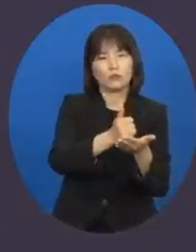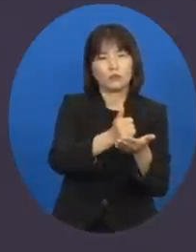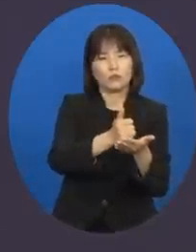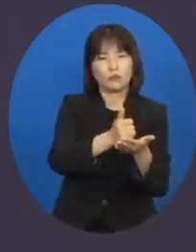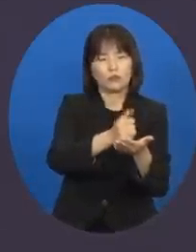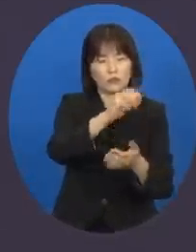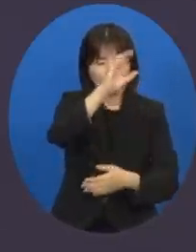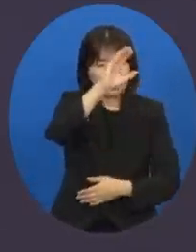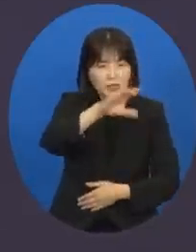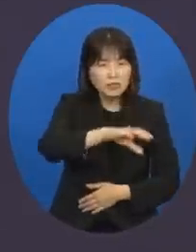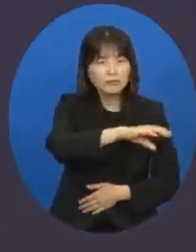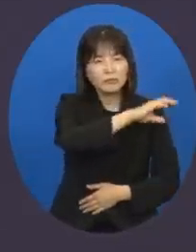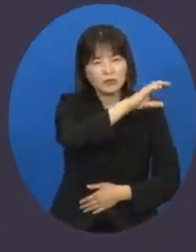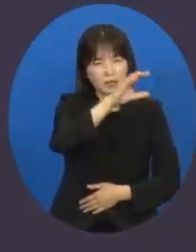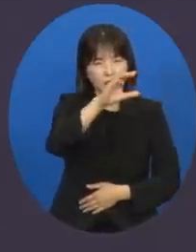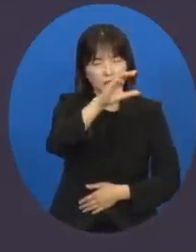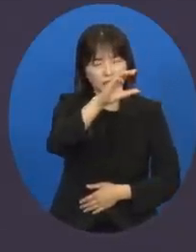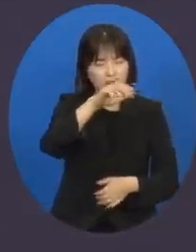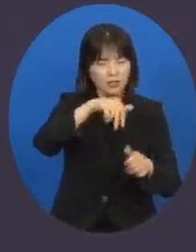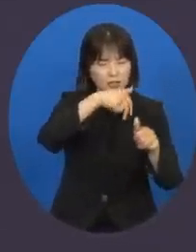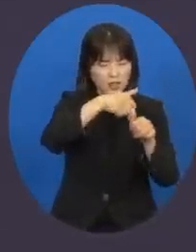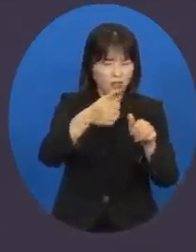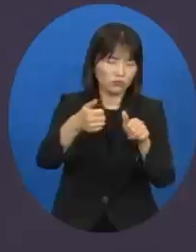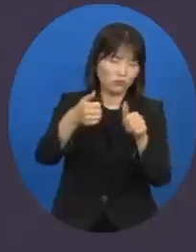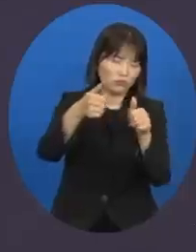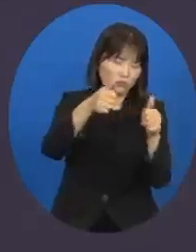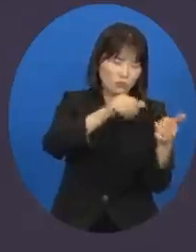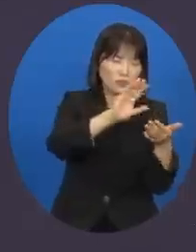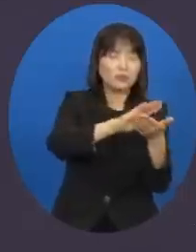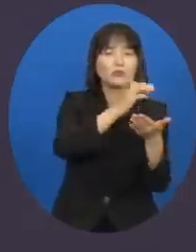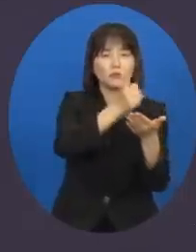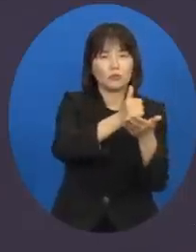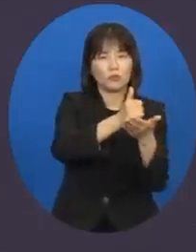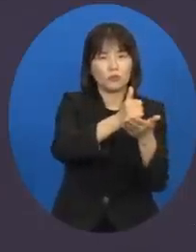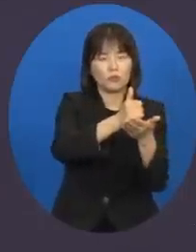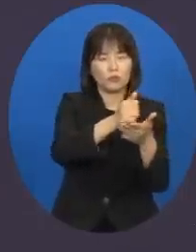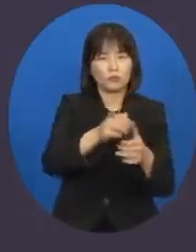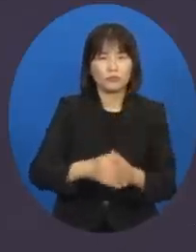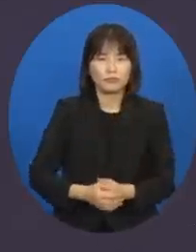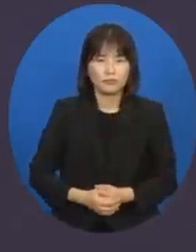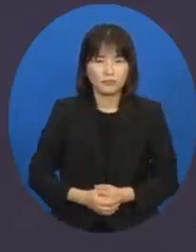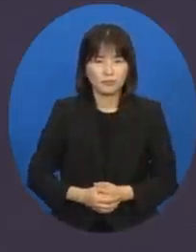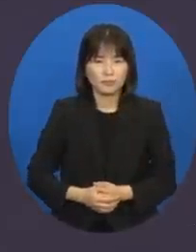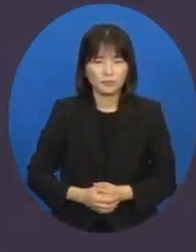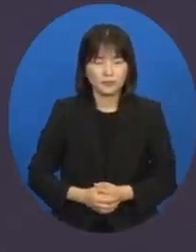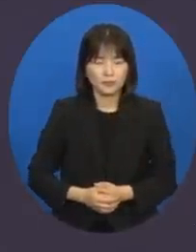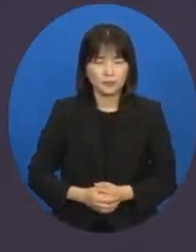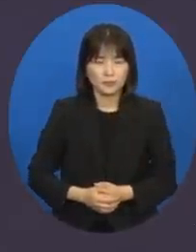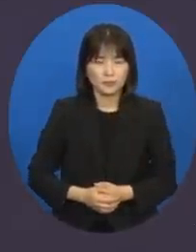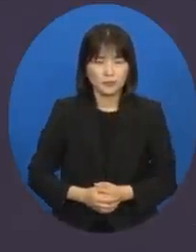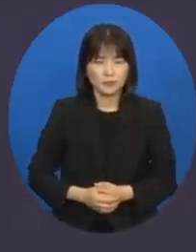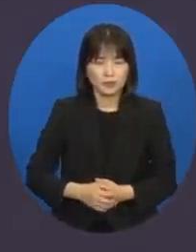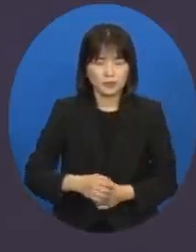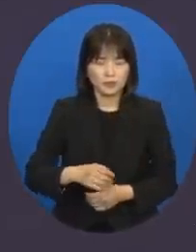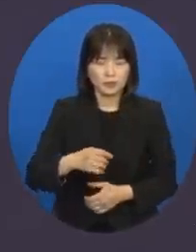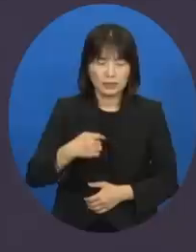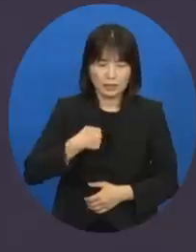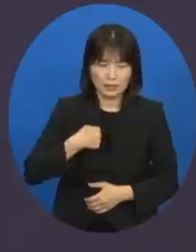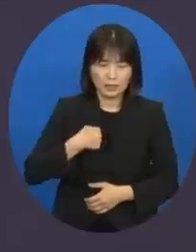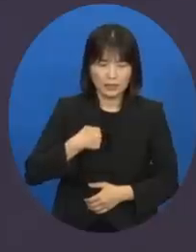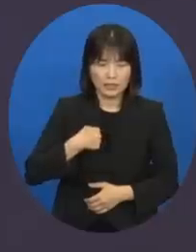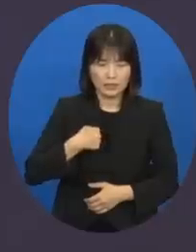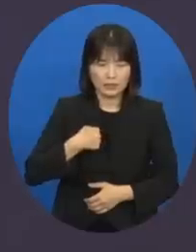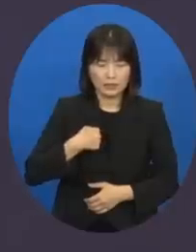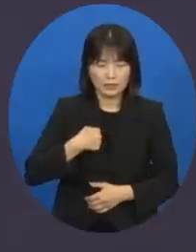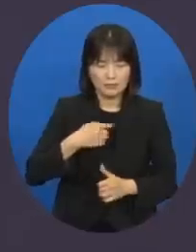십자가에서 죽어가는 그리스도, 그리고 자신에게 악행하는 자에게 용서해달라고 기도하는